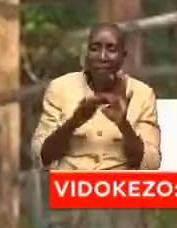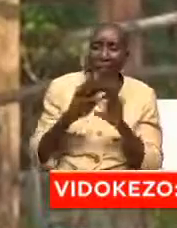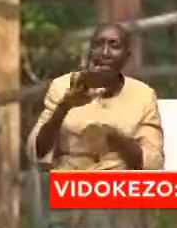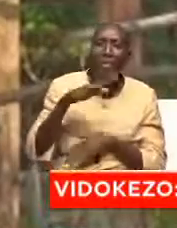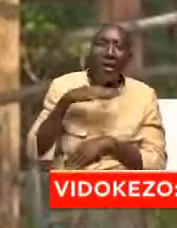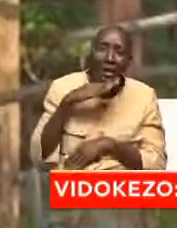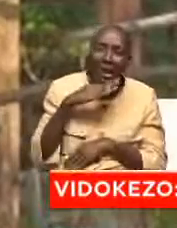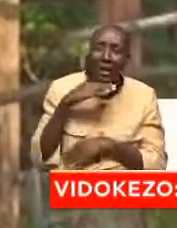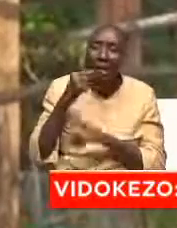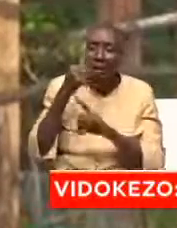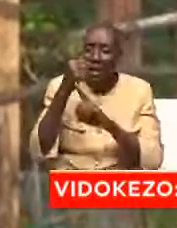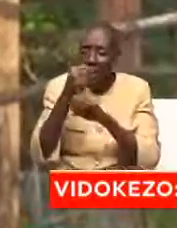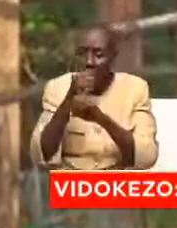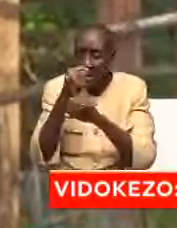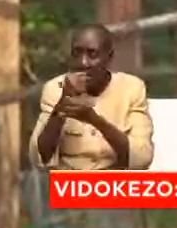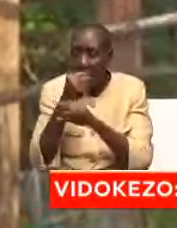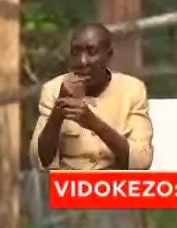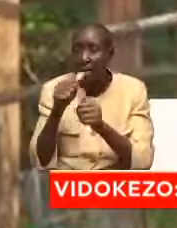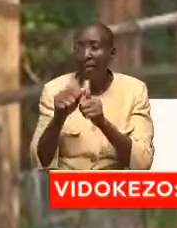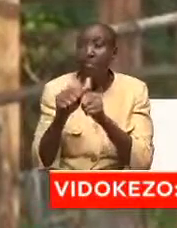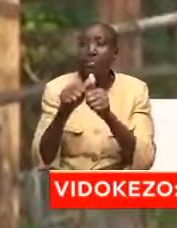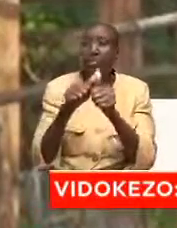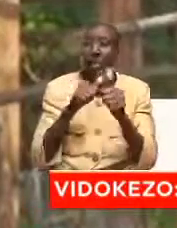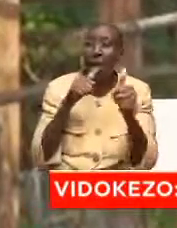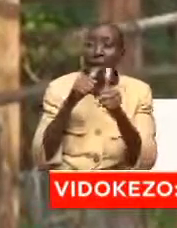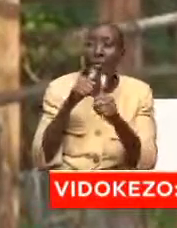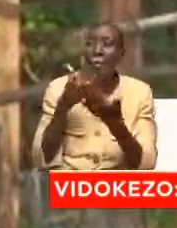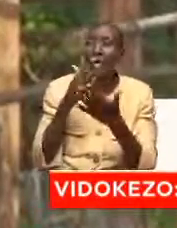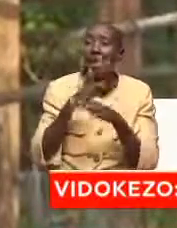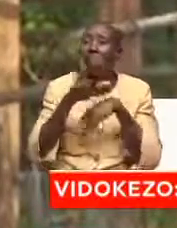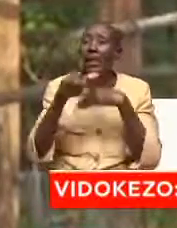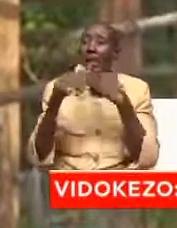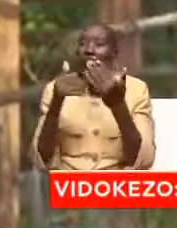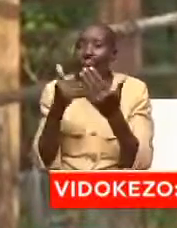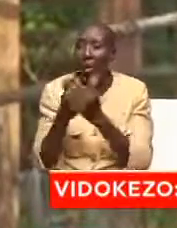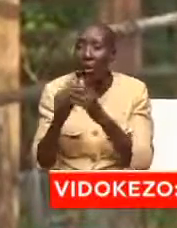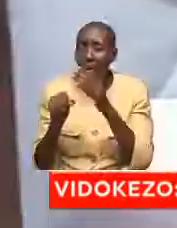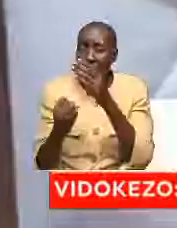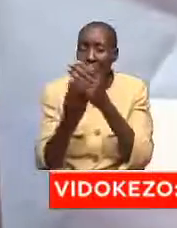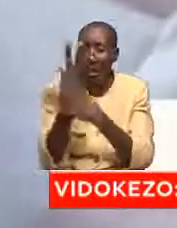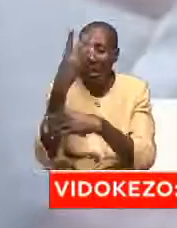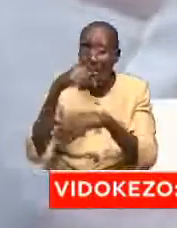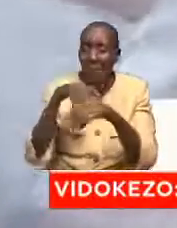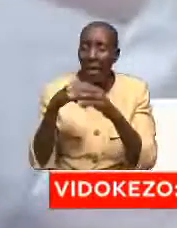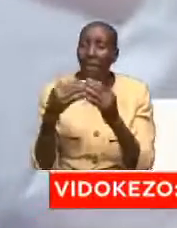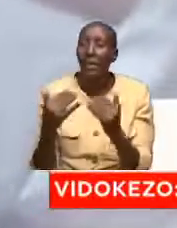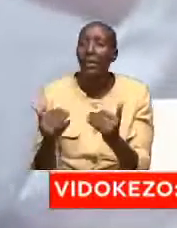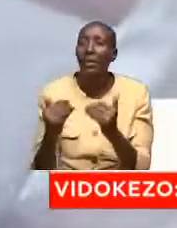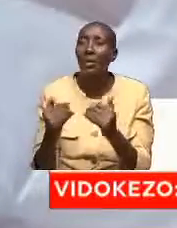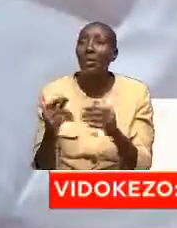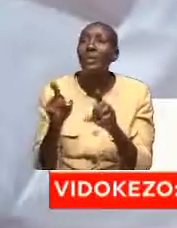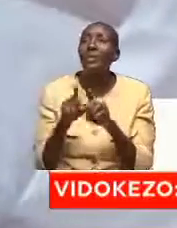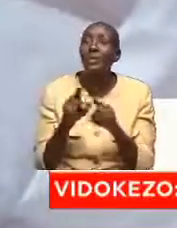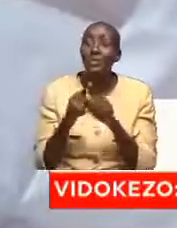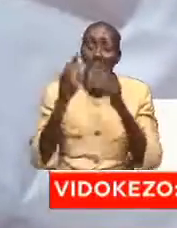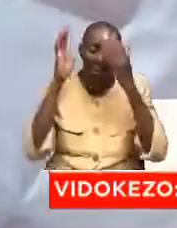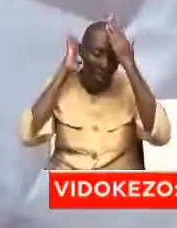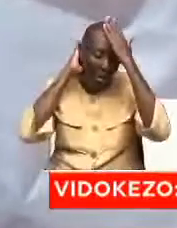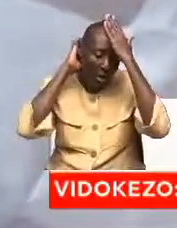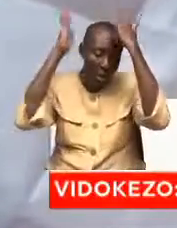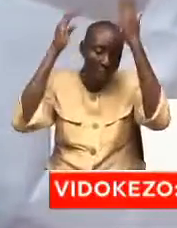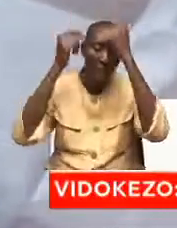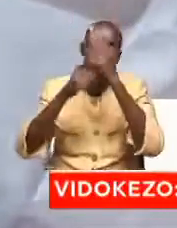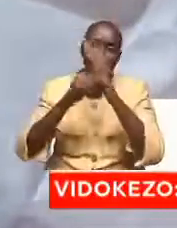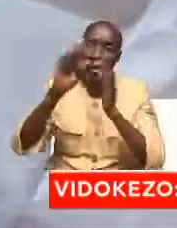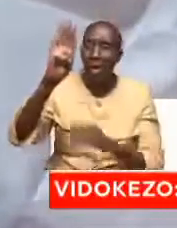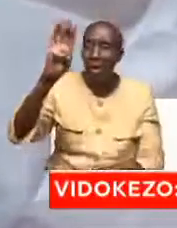Jaribu sana ili tuweze kuepukana na mambo haya ambayo yametufikia. Hali kadhalika, Askofu Benjamin Tanguli